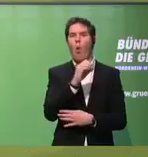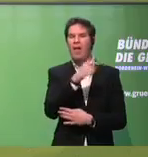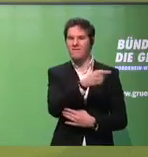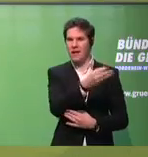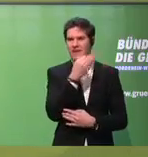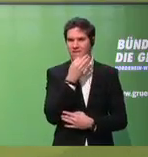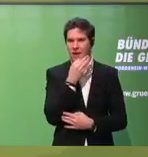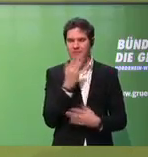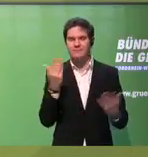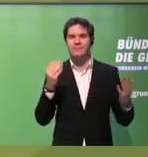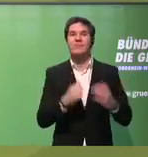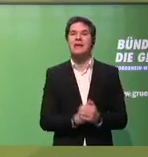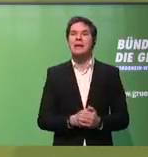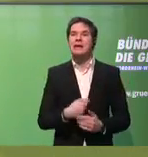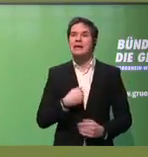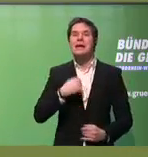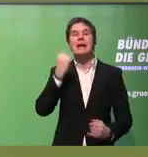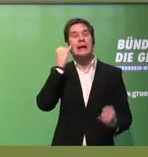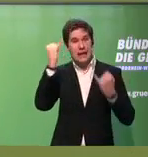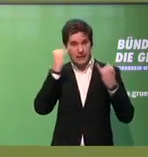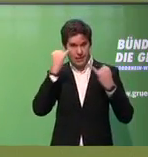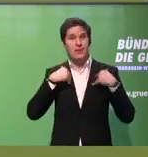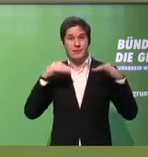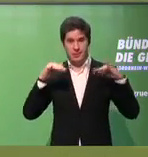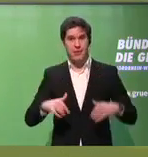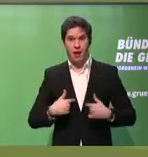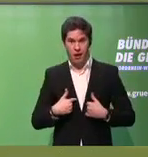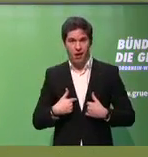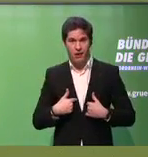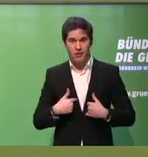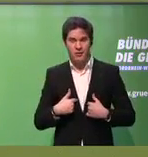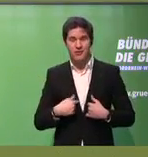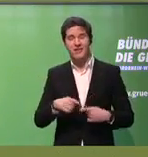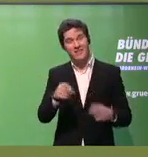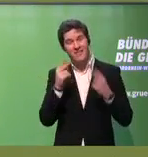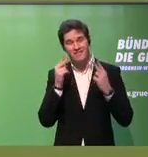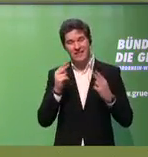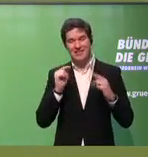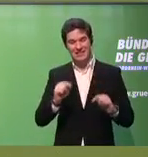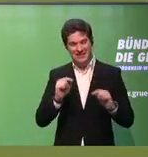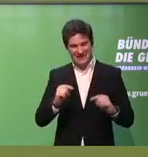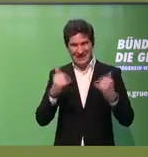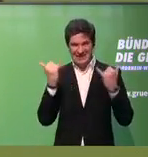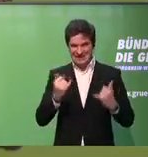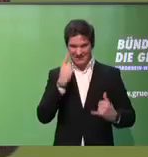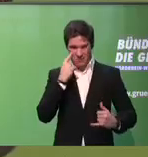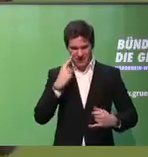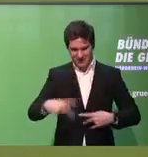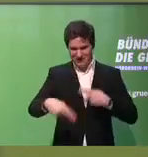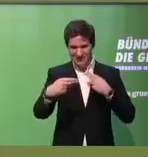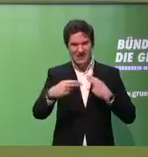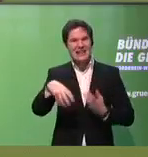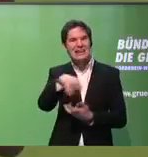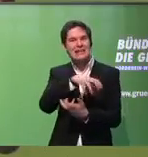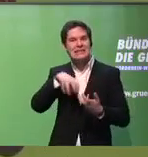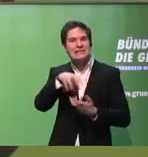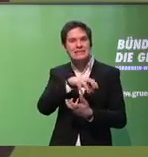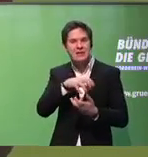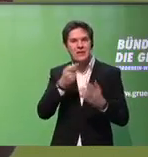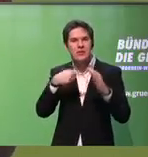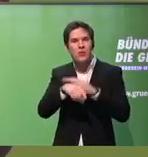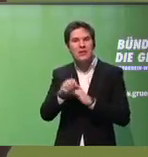wir haben dazu die Ideen. Wir müssen diese Ideen in der Phase dieser Krise, das haben wir mit Sven zum